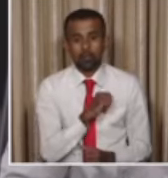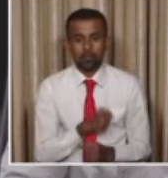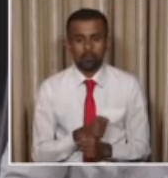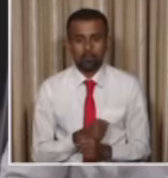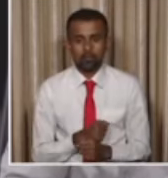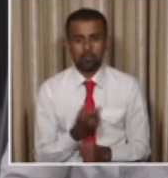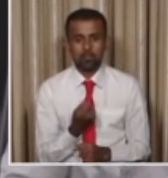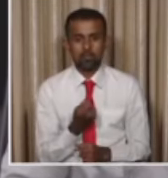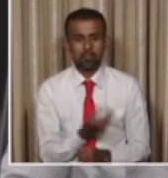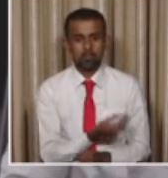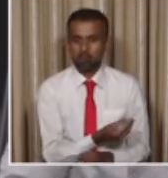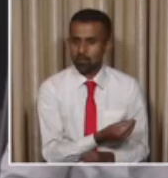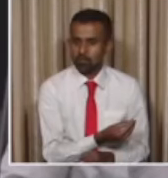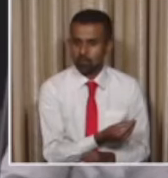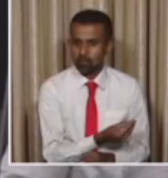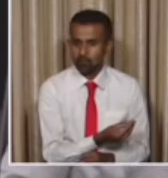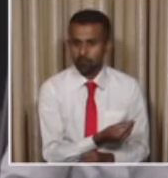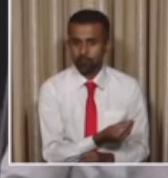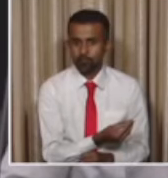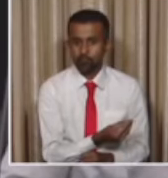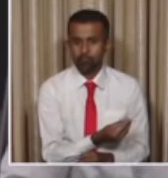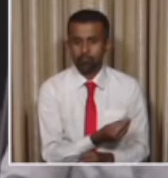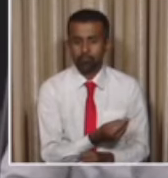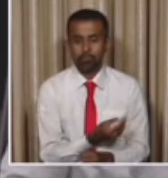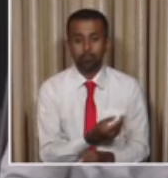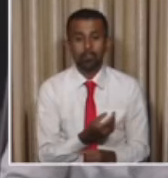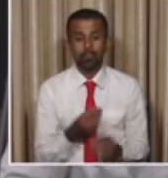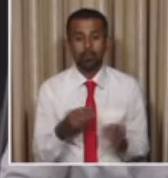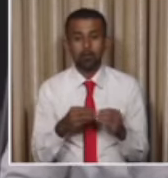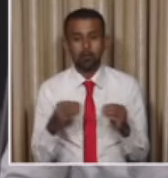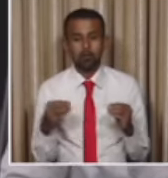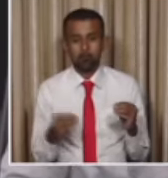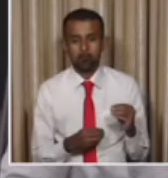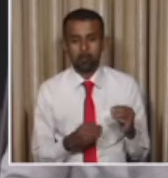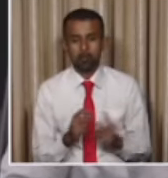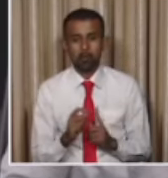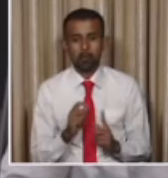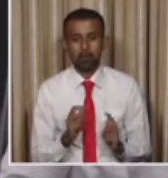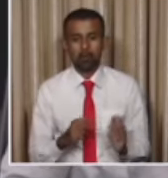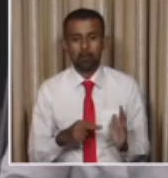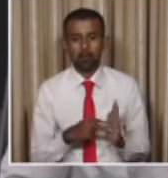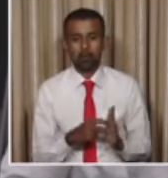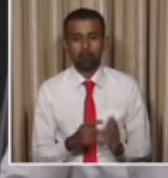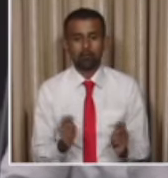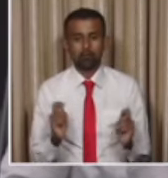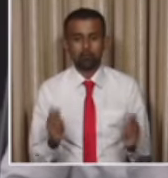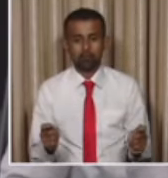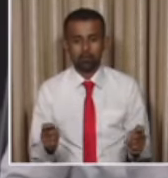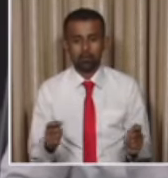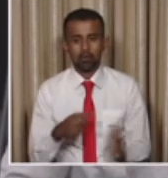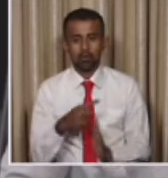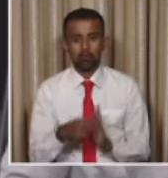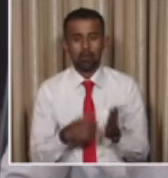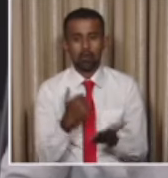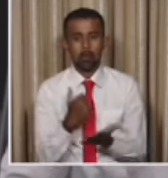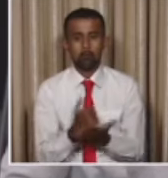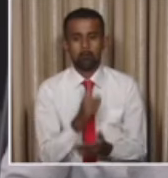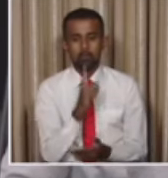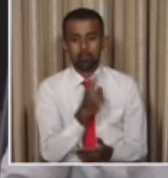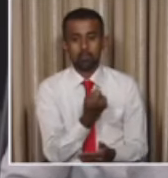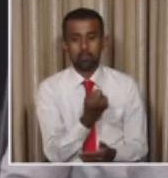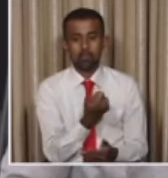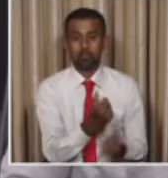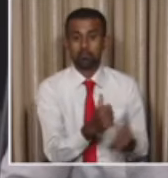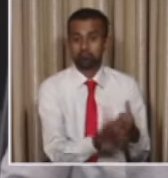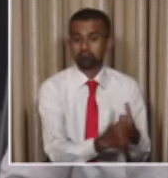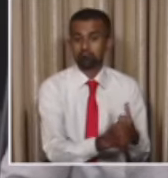තියෙන සල්ලි මදිනම් පරිපූර්ක ඇස්තමේන්තුවම් මේ පාර්ලිමේන්තුවට ගෙනහල්ලා ශ්‍රී ලංකා මහා බැංකුවට කියන සල්ලි අට්ටු